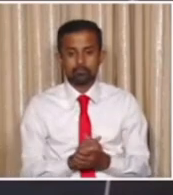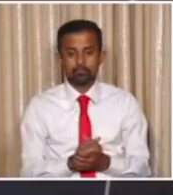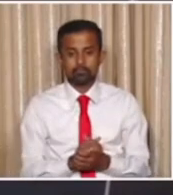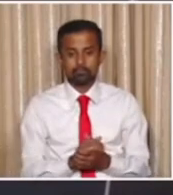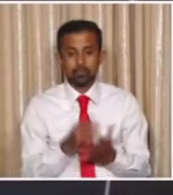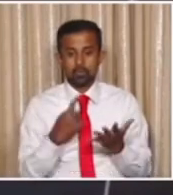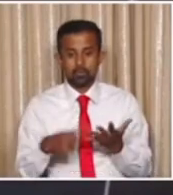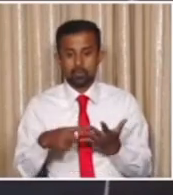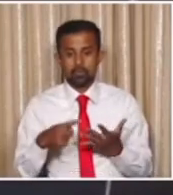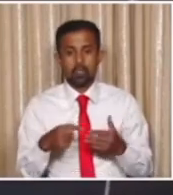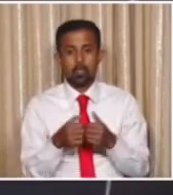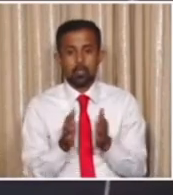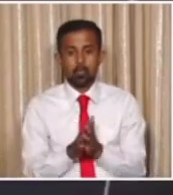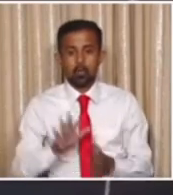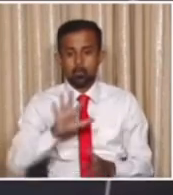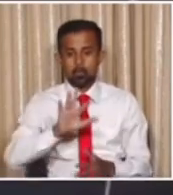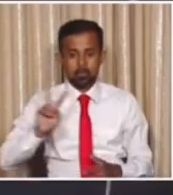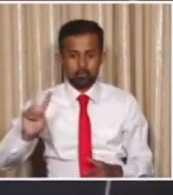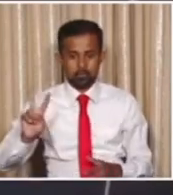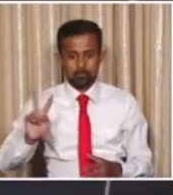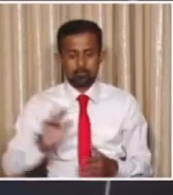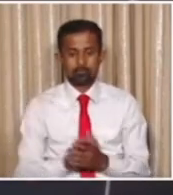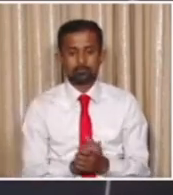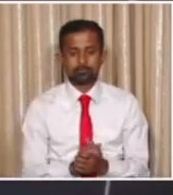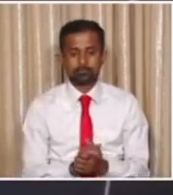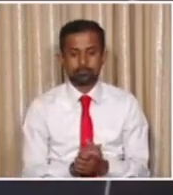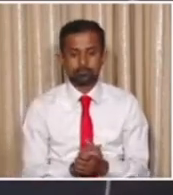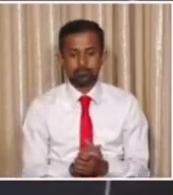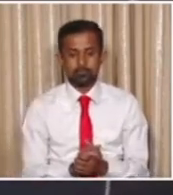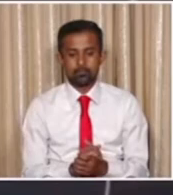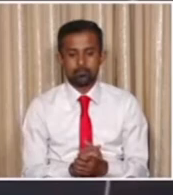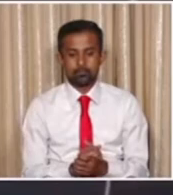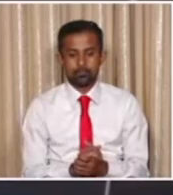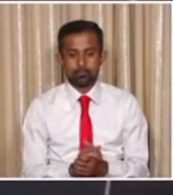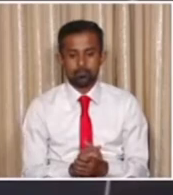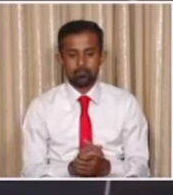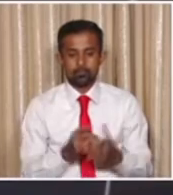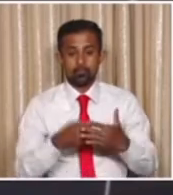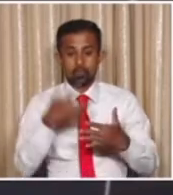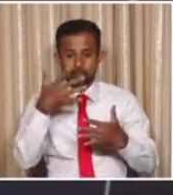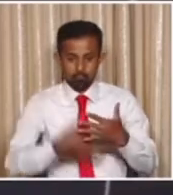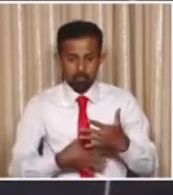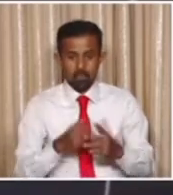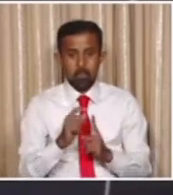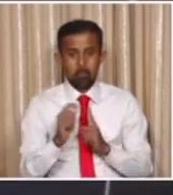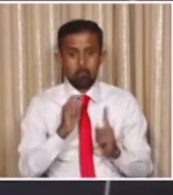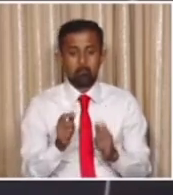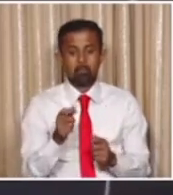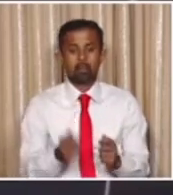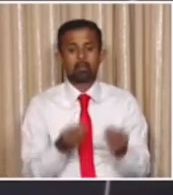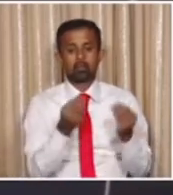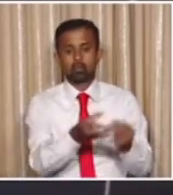තිබෙනවා කරුණු 52ක් දක්වලා මෙන්න මේ වාර්තාව තමයි මන්තුරුන්ට